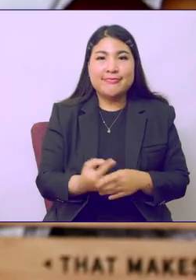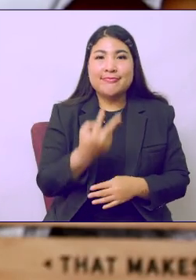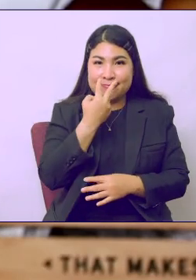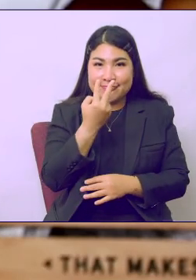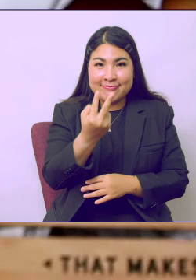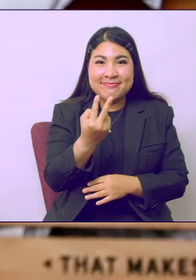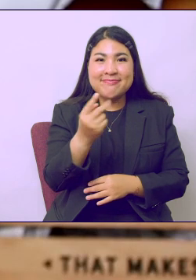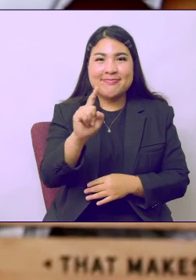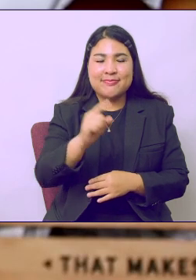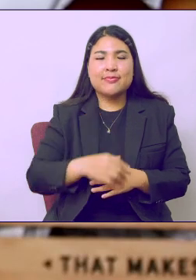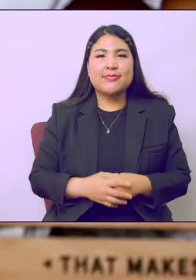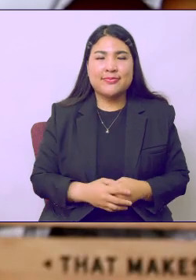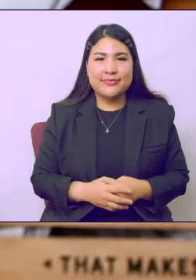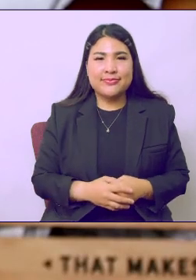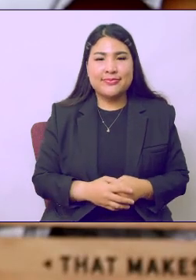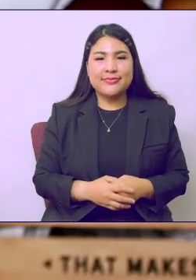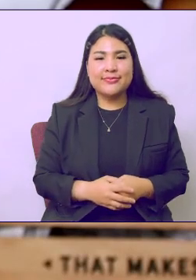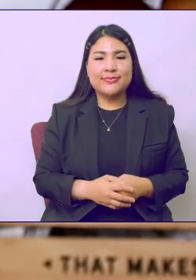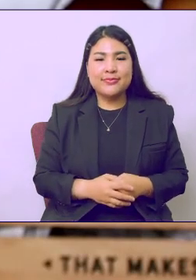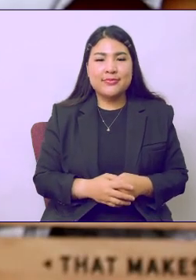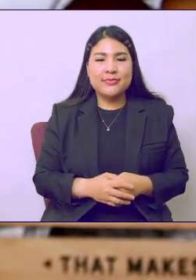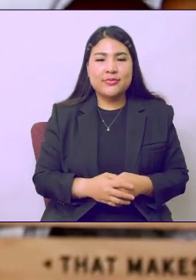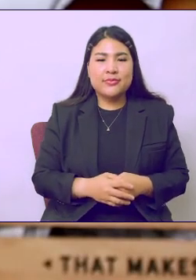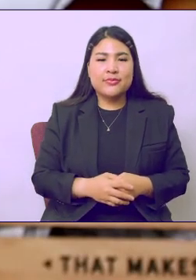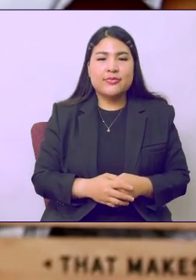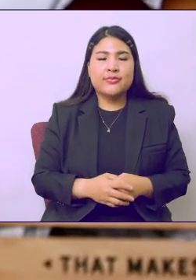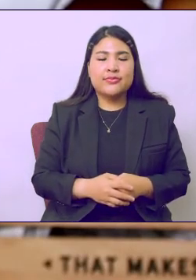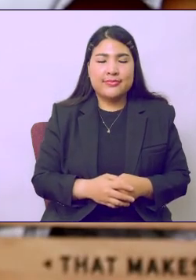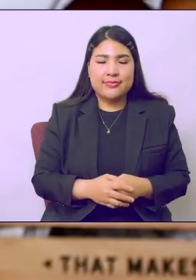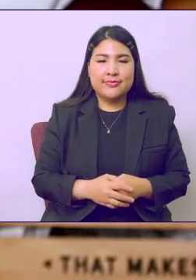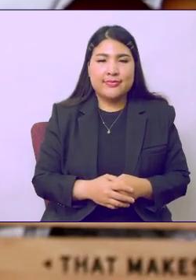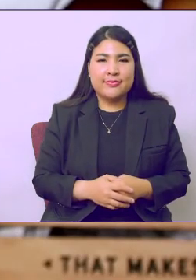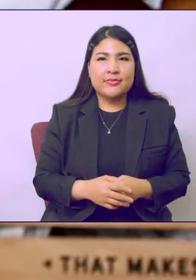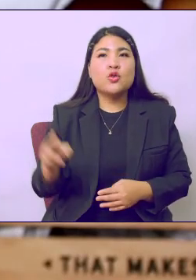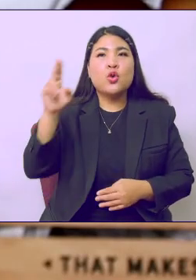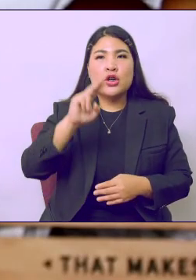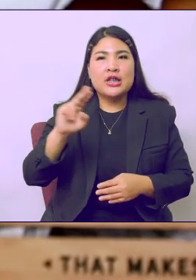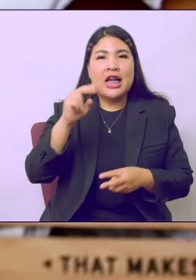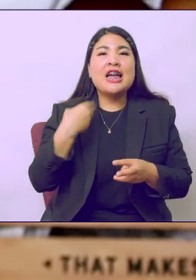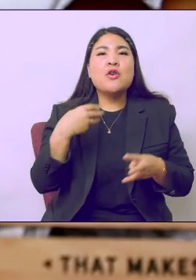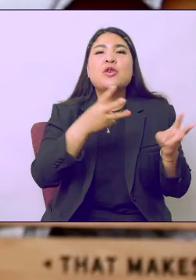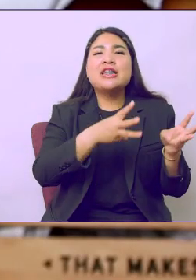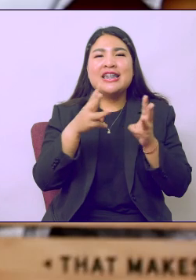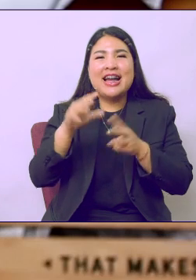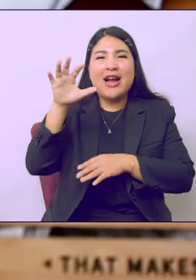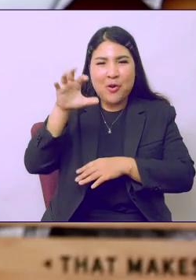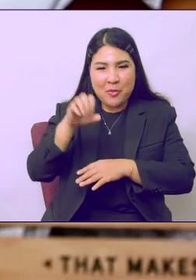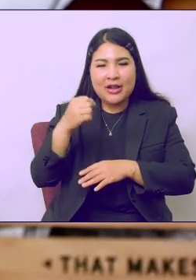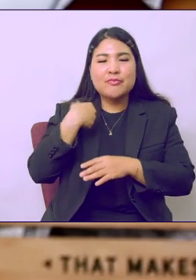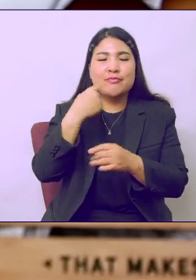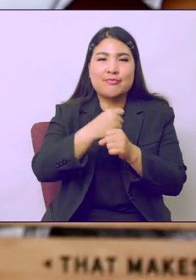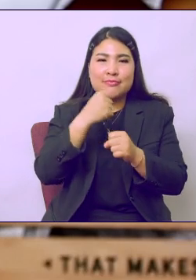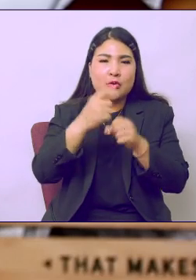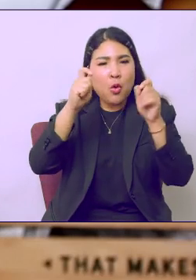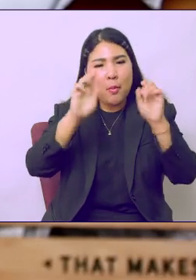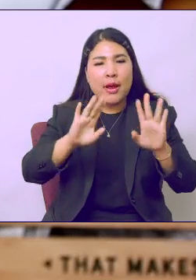ดูตรงนี้กันนิดนึงนะครับคราวเนี้ยนะครับวารดเนี่ยก็เลยใช้เนี่ยครับหักแนวคิดพวกนี้นี่แหละนะครับมาออกแบบนะ